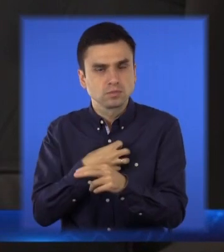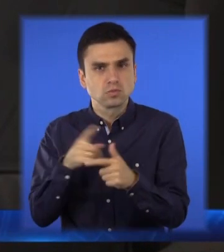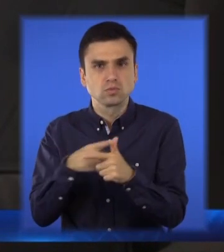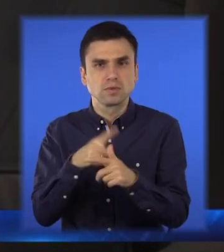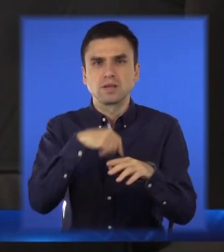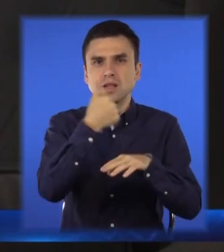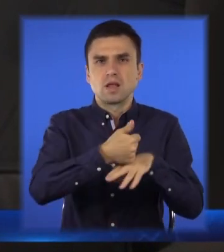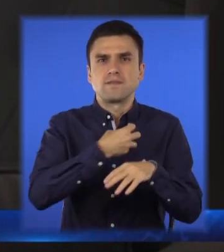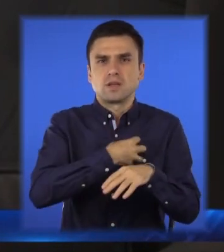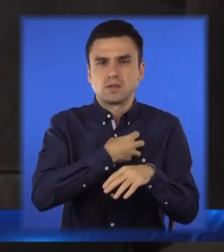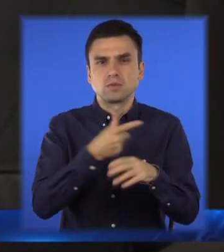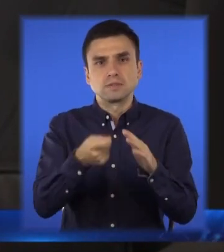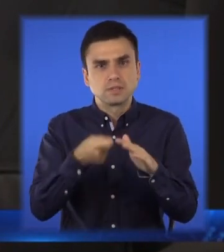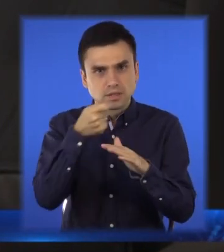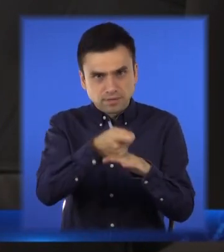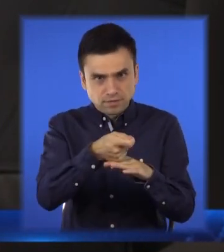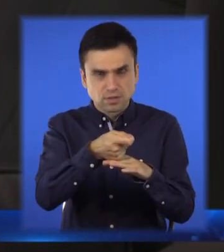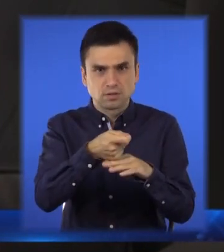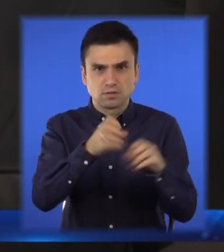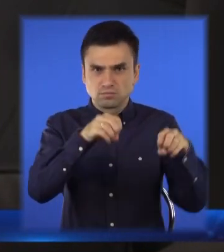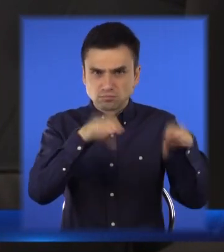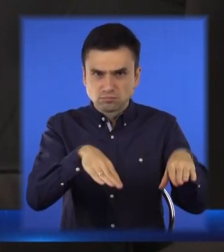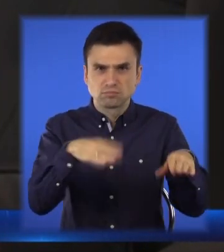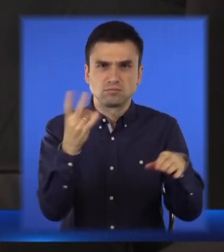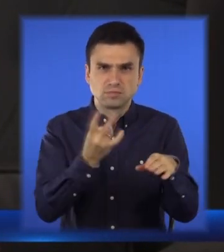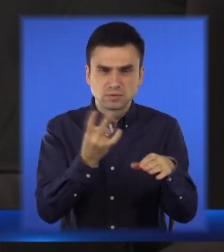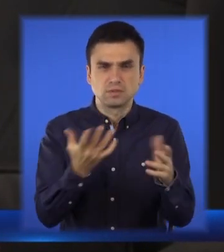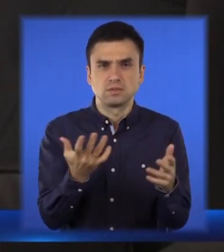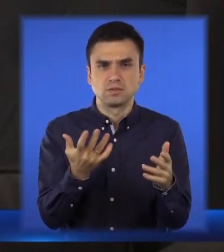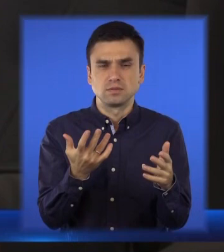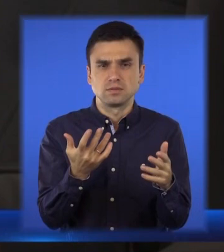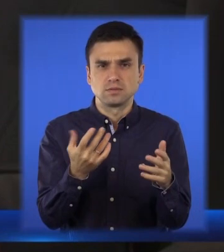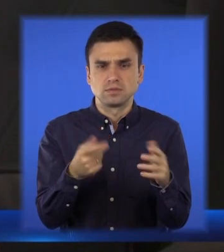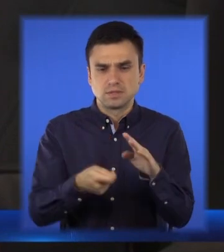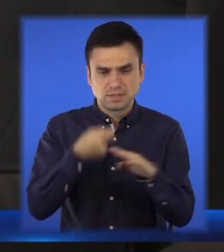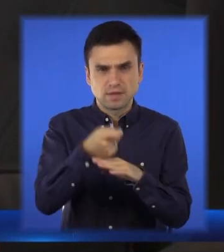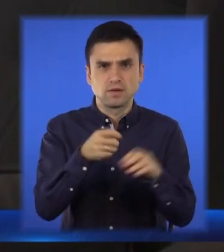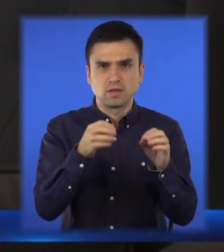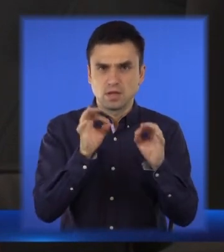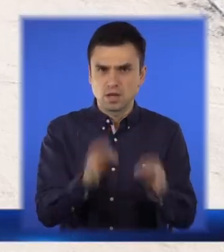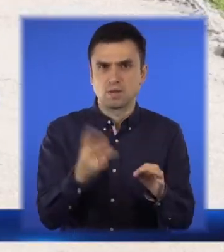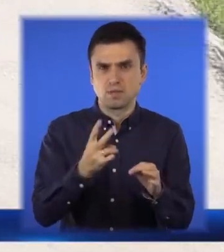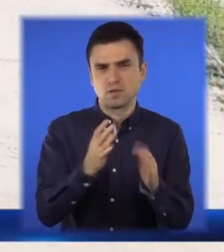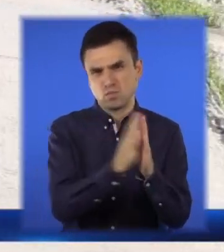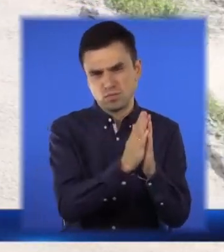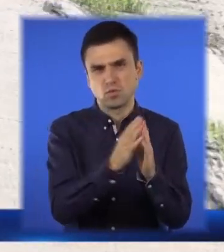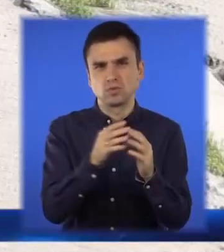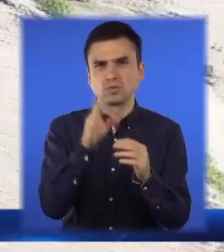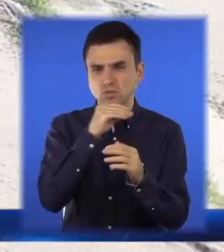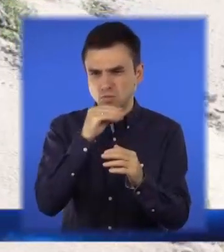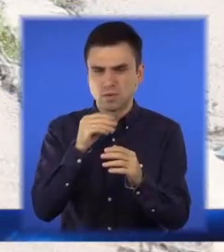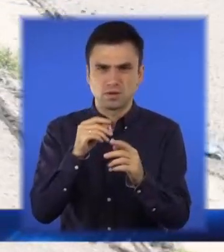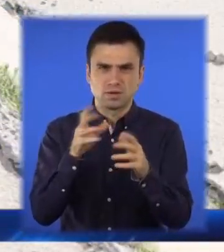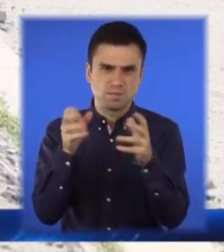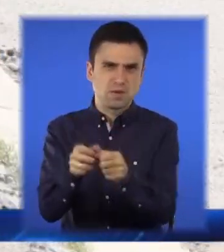заявами. Тобто ця заява, вона має бути належним чином зареєстрована у канцелярії з питань відлову цих тварин. Нагадаю, що це